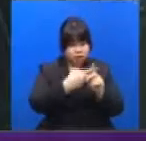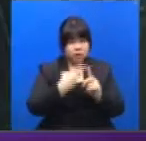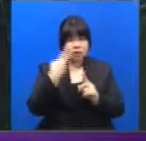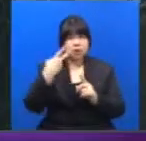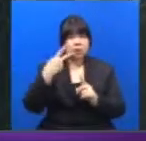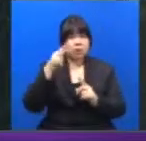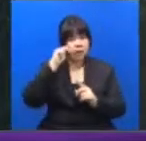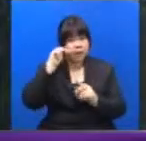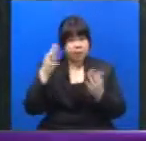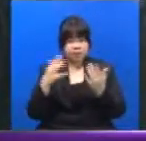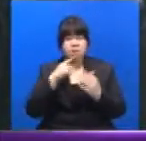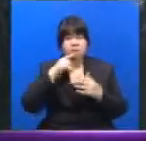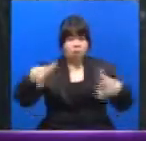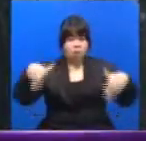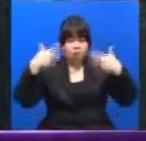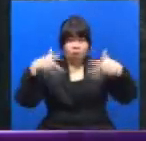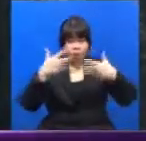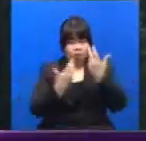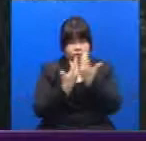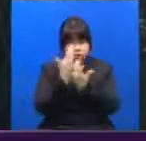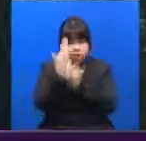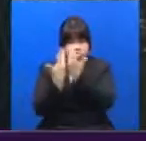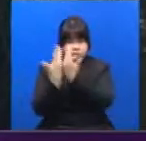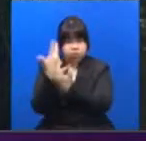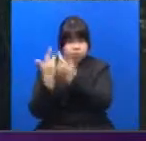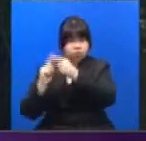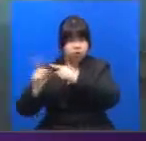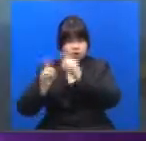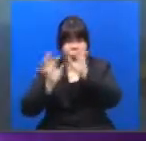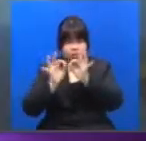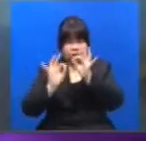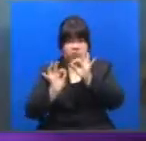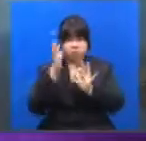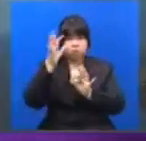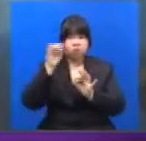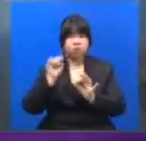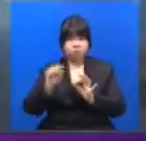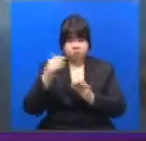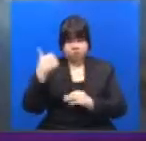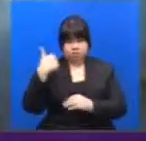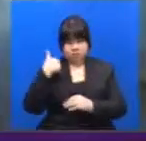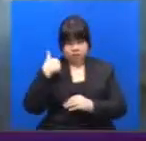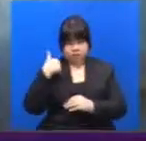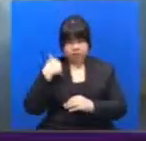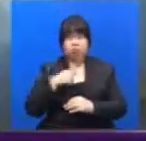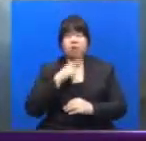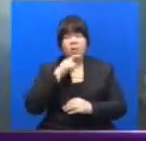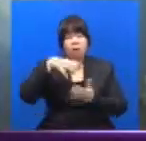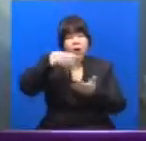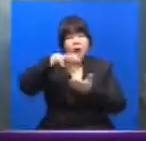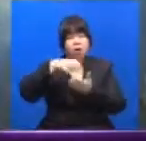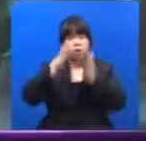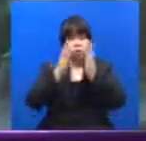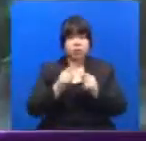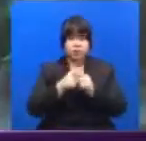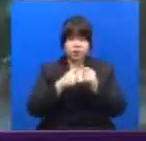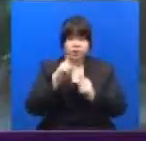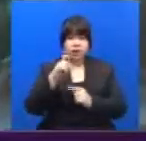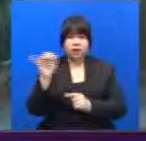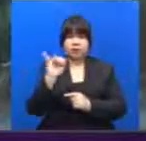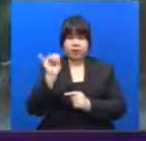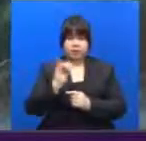เมออากาศร้อนจัดและตนไม้เสรจสีกันจะเกิดไฟไหม้และลกลามอย่างรดเร็ว ยัไม่มรายงานผู้บาทเจ็บหรอเสียชีวิต